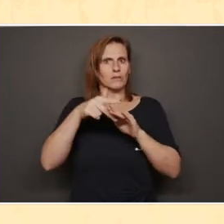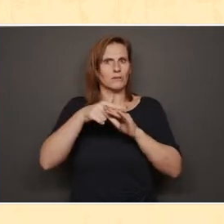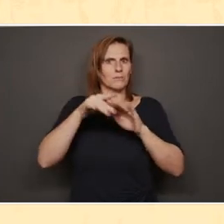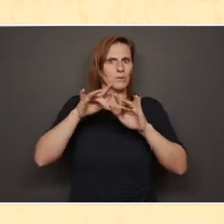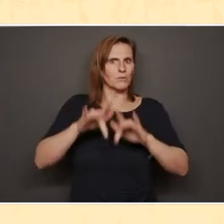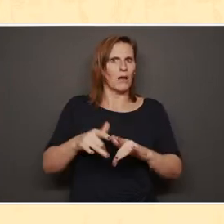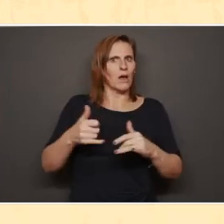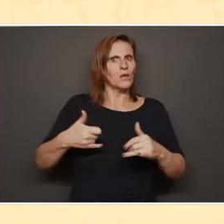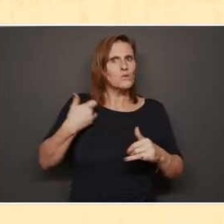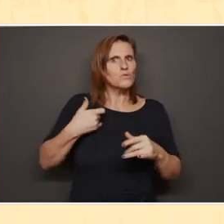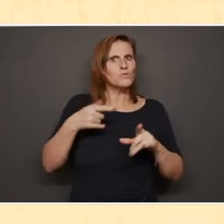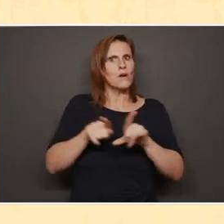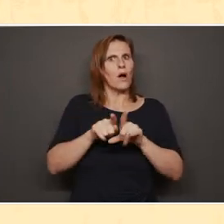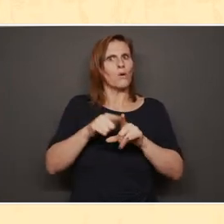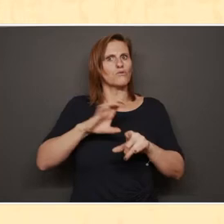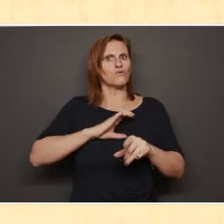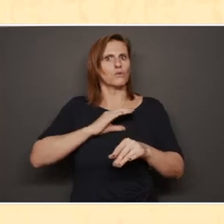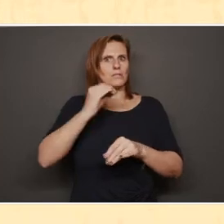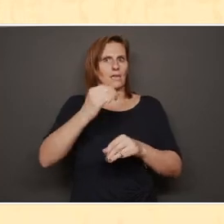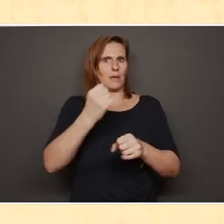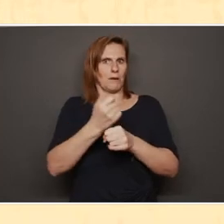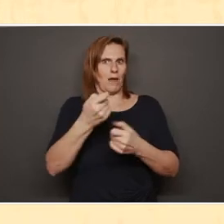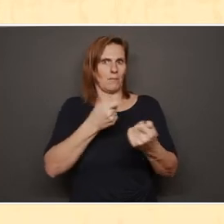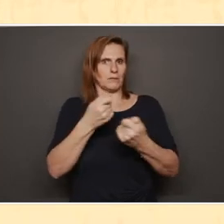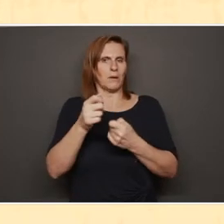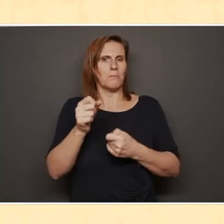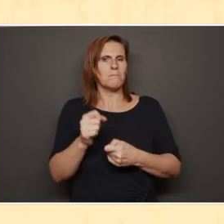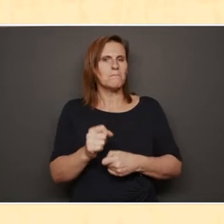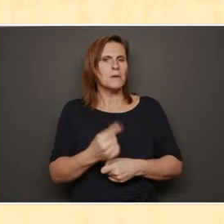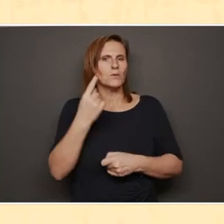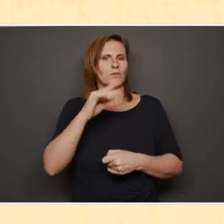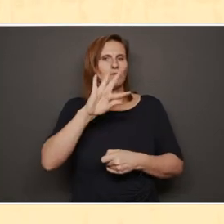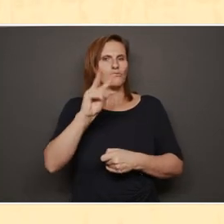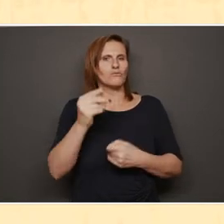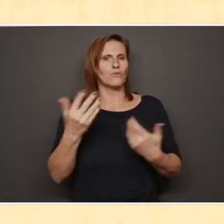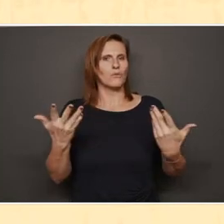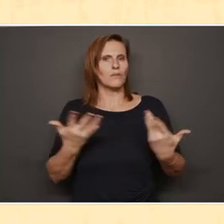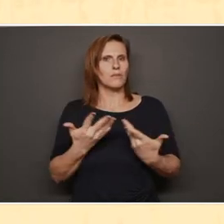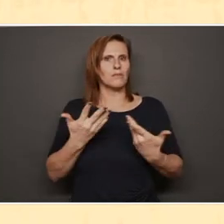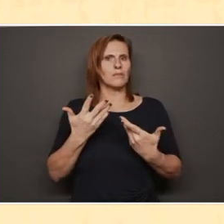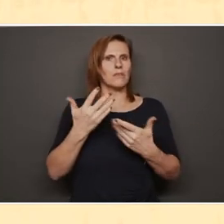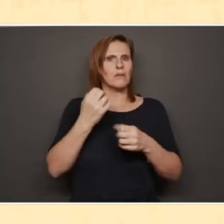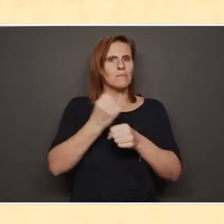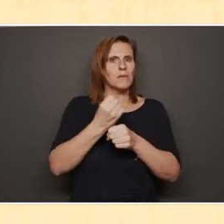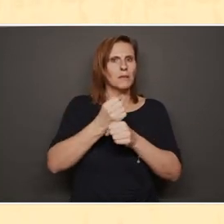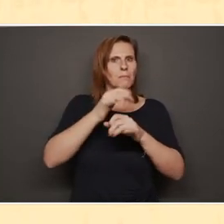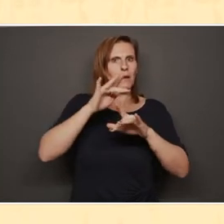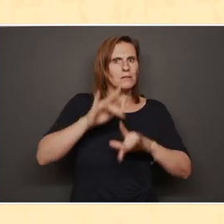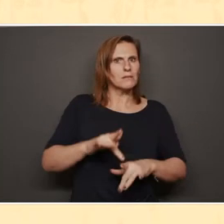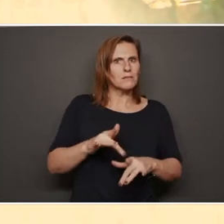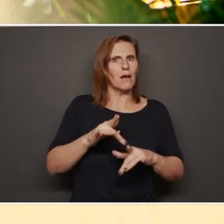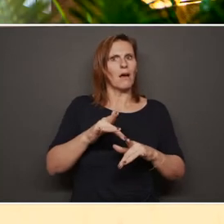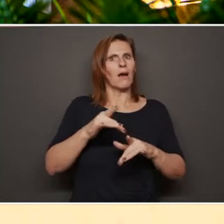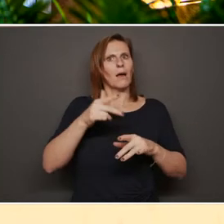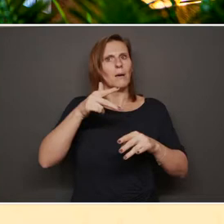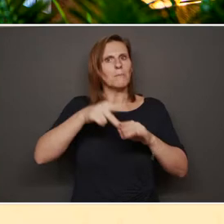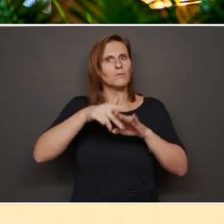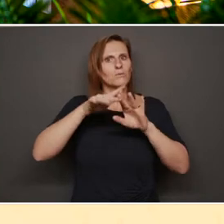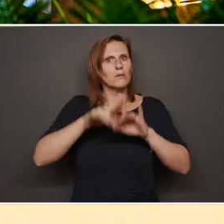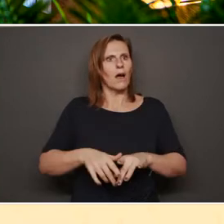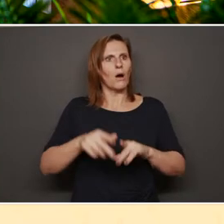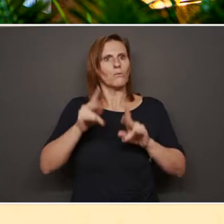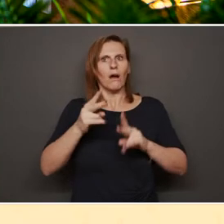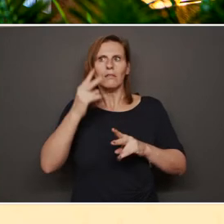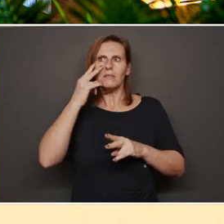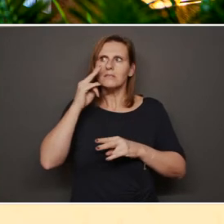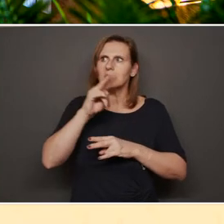am Arbeitsmarkt zu geben. Besonders schön ist es, dass die Mitarbeitenden mit Behinderung auch im Gastraum sichtbar